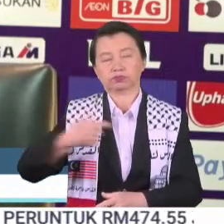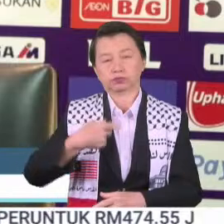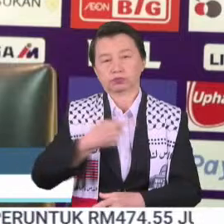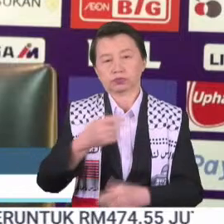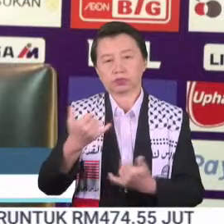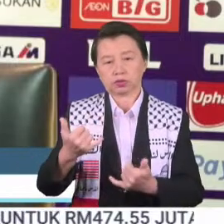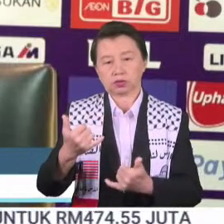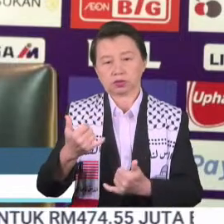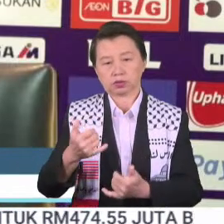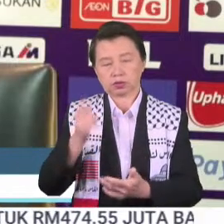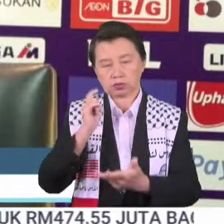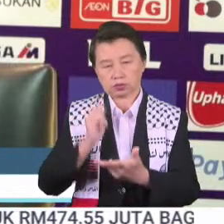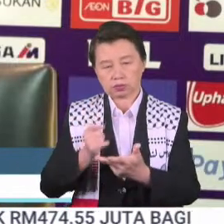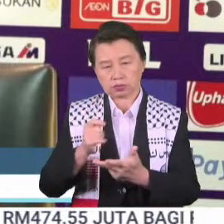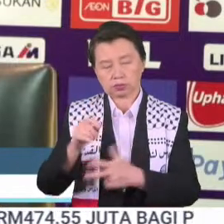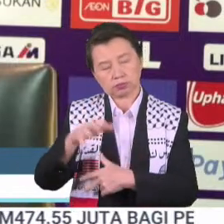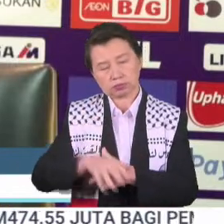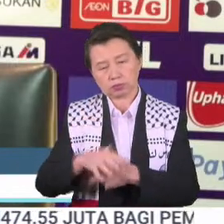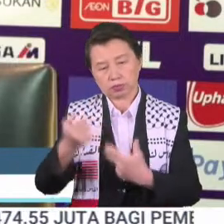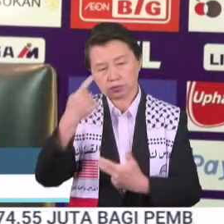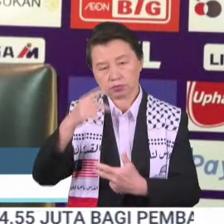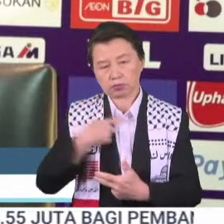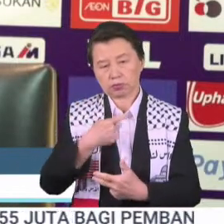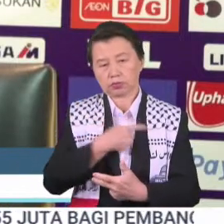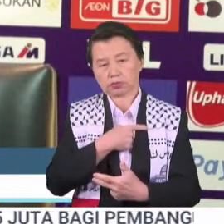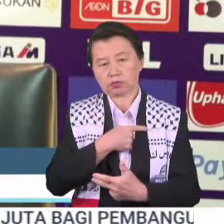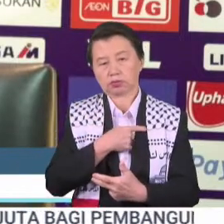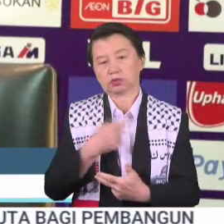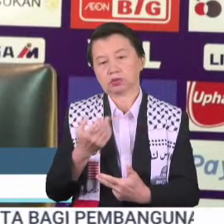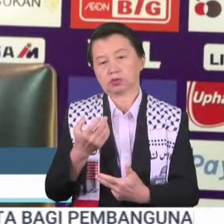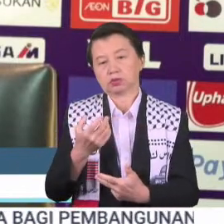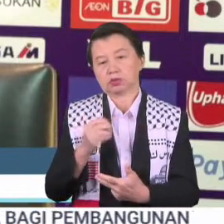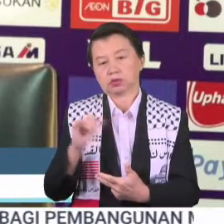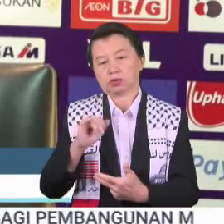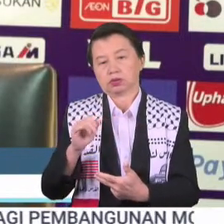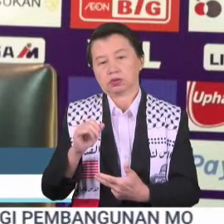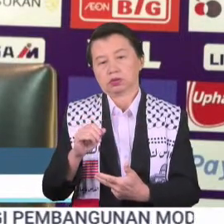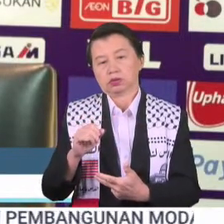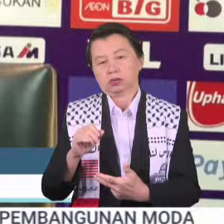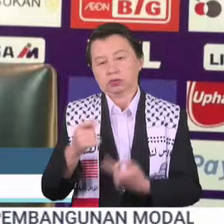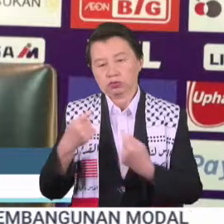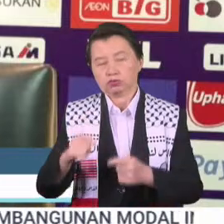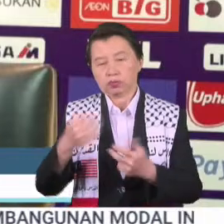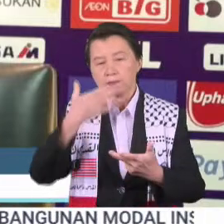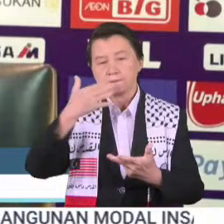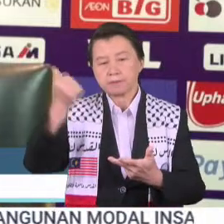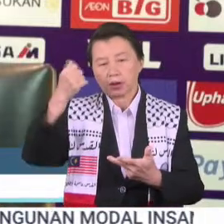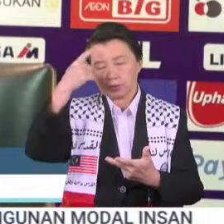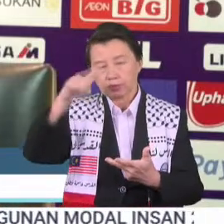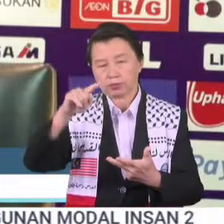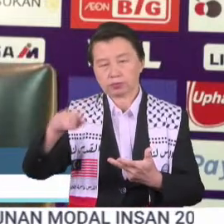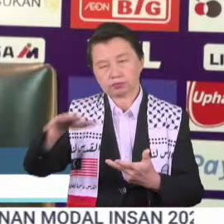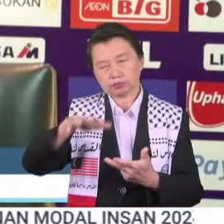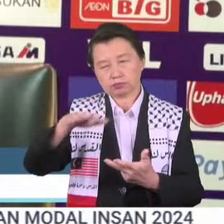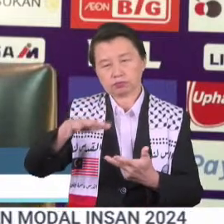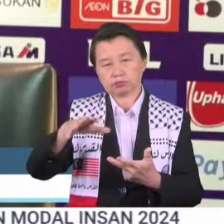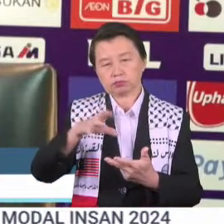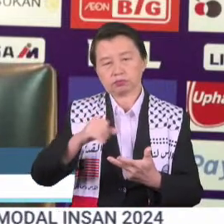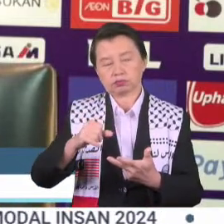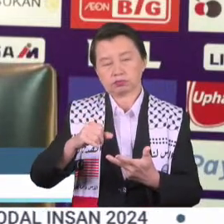Kita yang decide di mana tempat kita pun kita testi berpeluang, kita cuba yang terbaiklah untuk at least